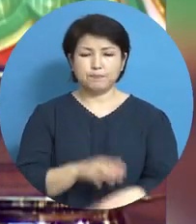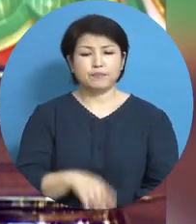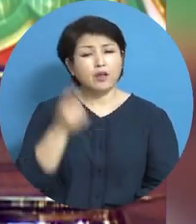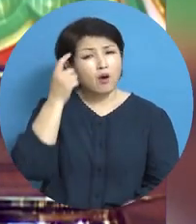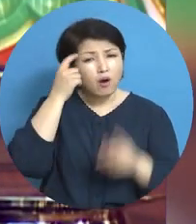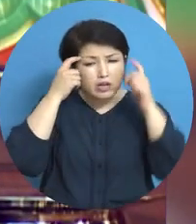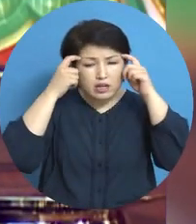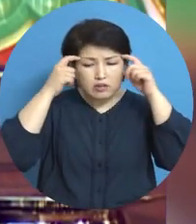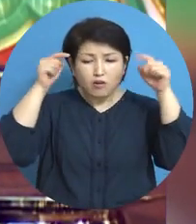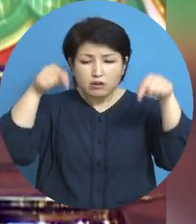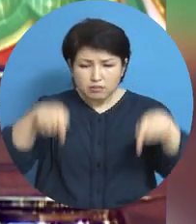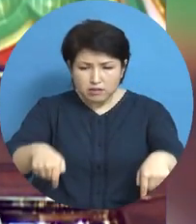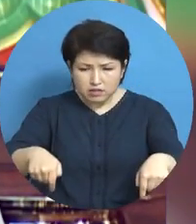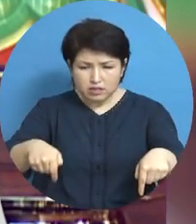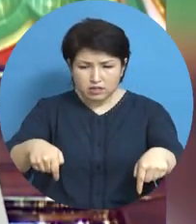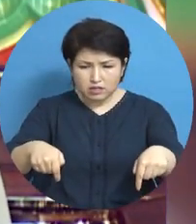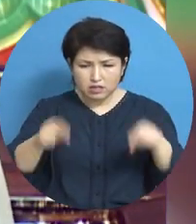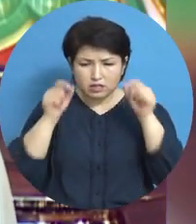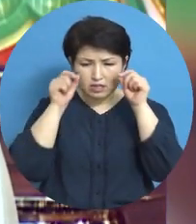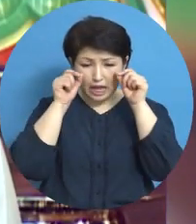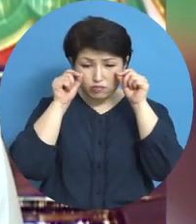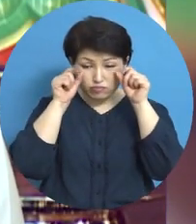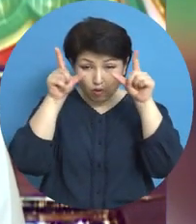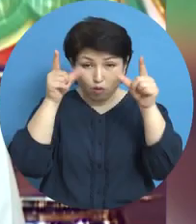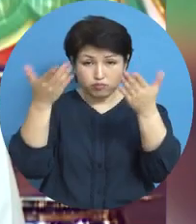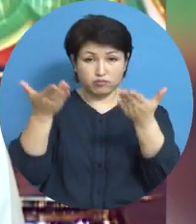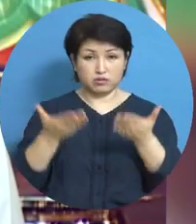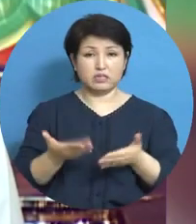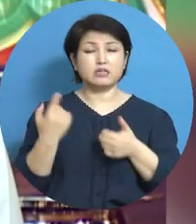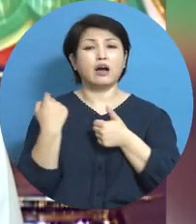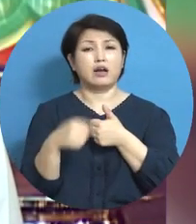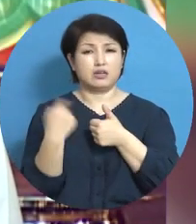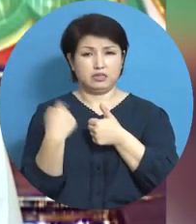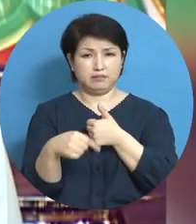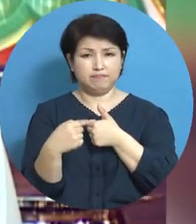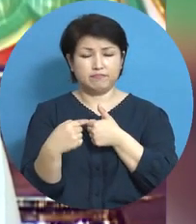어리석음을 깨우치는 그런 가르침이기 때문에